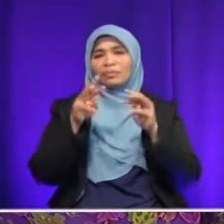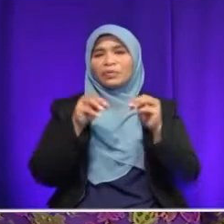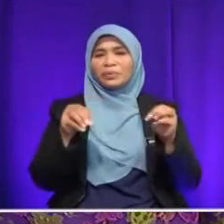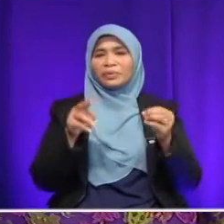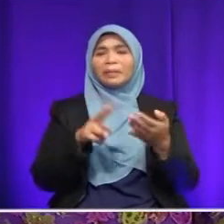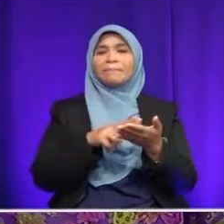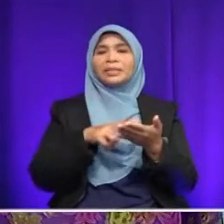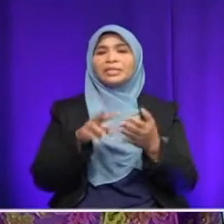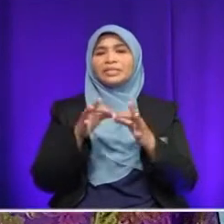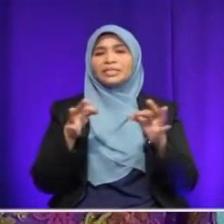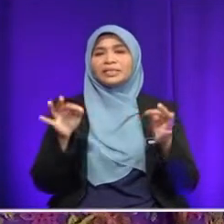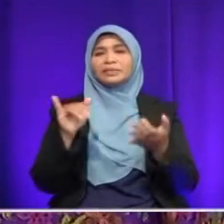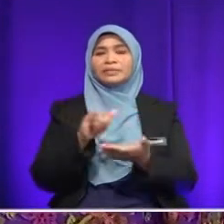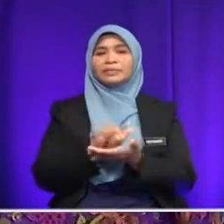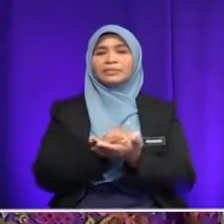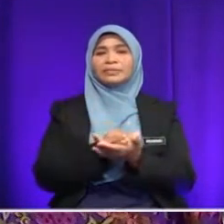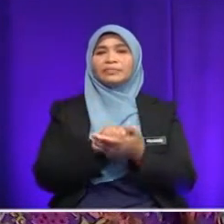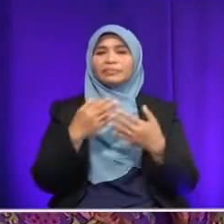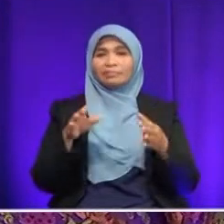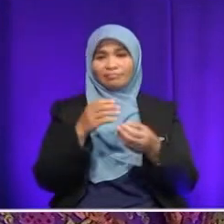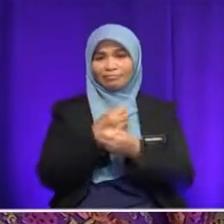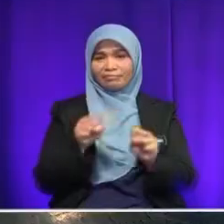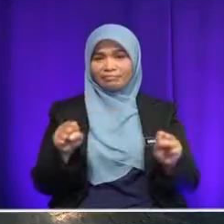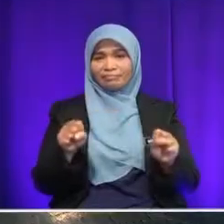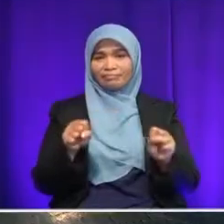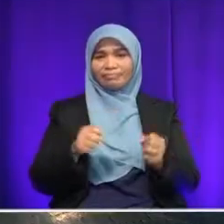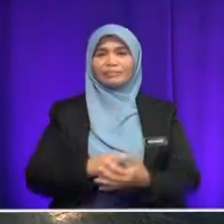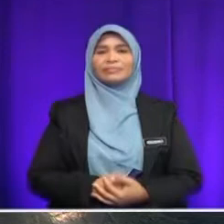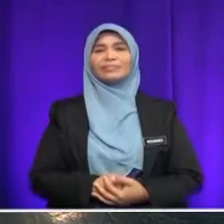ayat tersebut. Okey, dah bersedia dah? Bersedia.